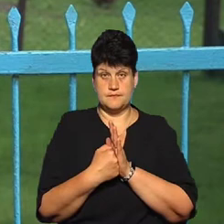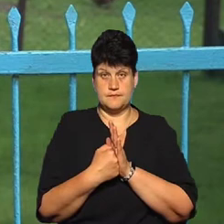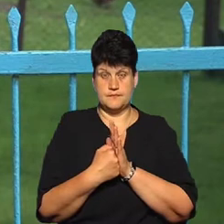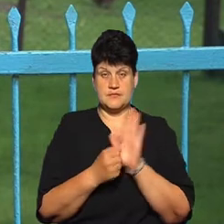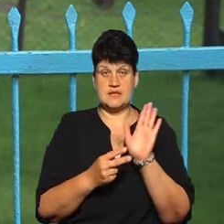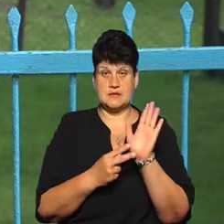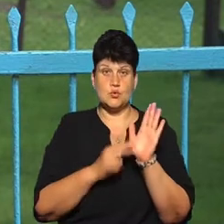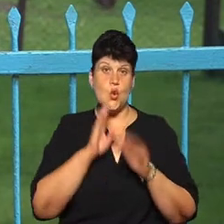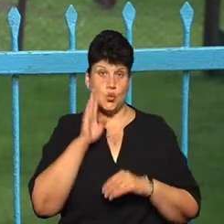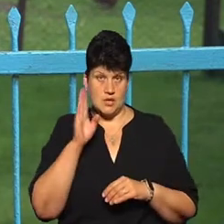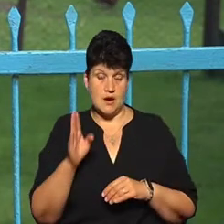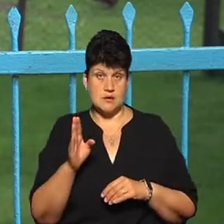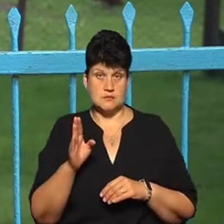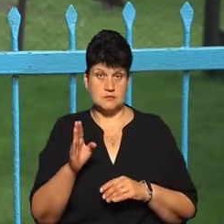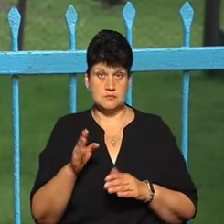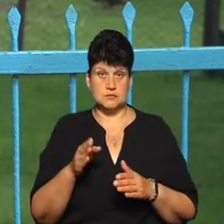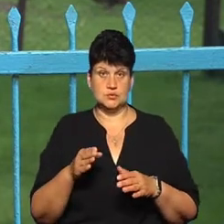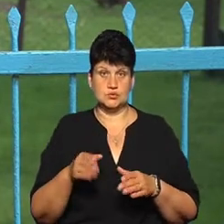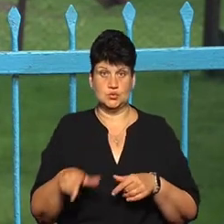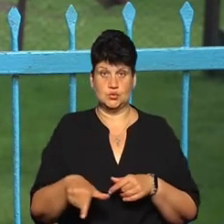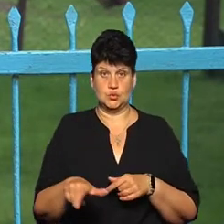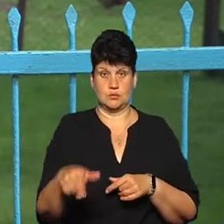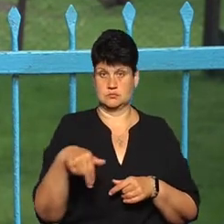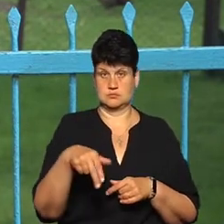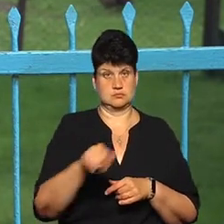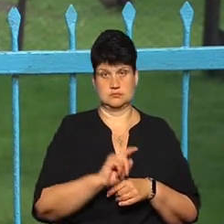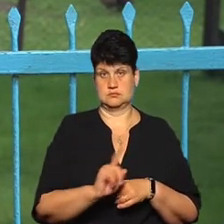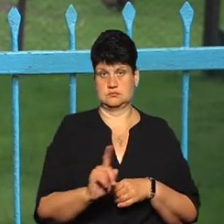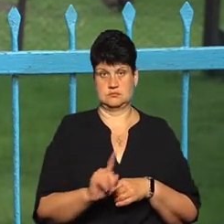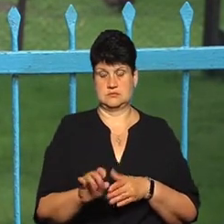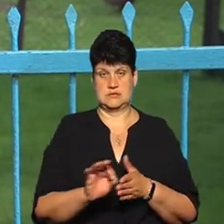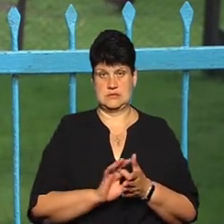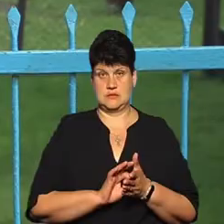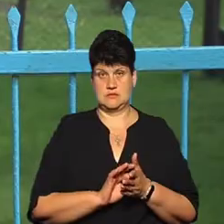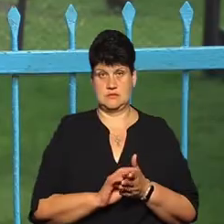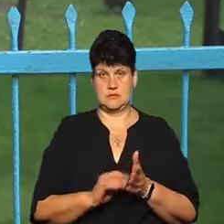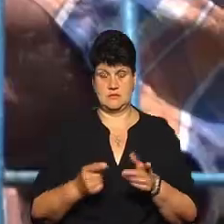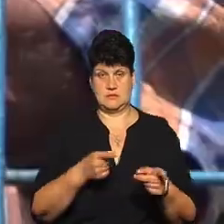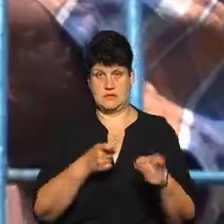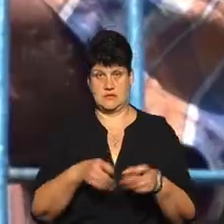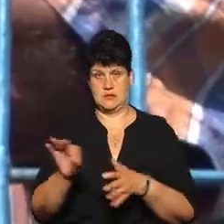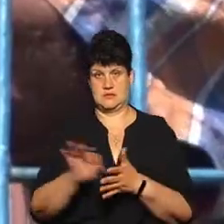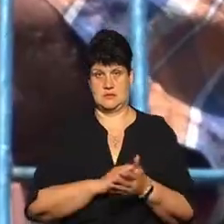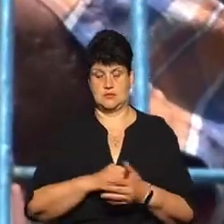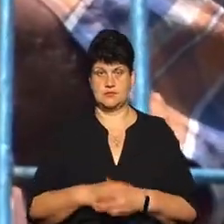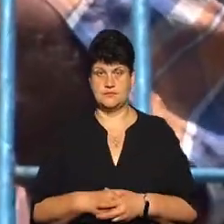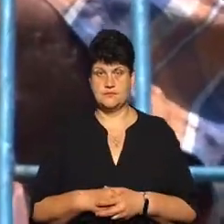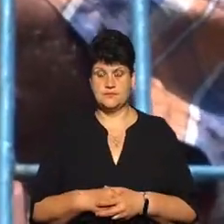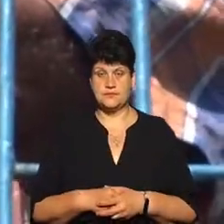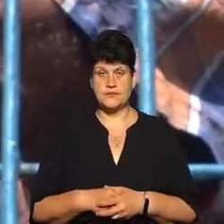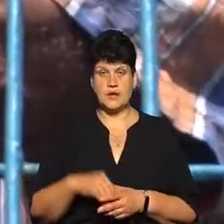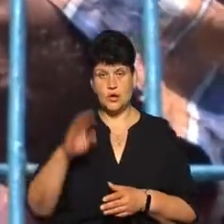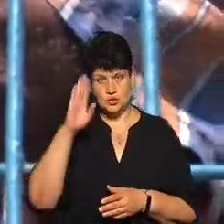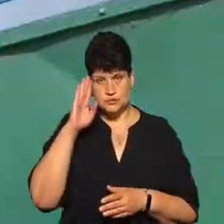7 утра до траси не можна підходити. Сразу пристрелять, як собаку. Чоловік пройшов